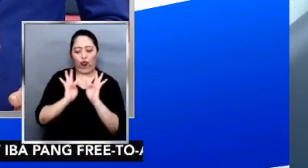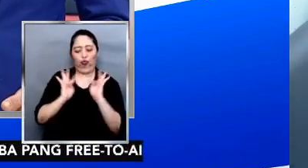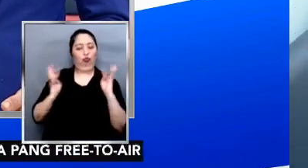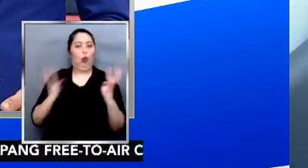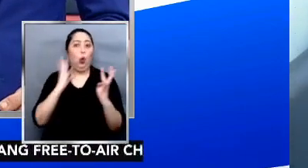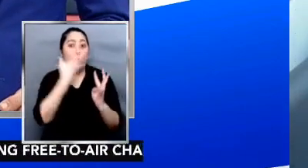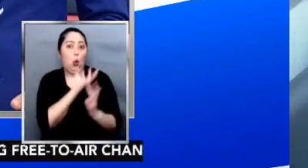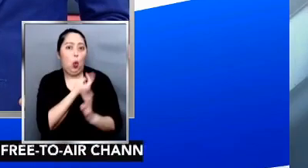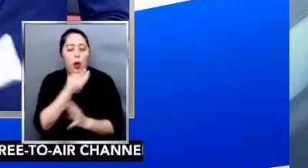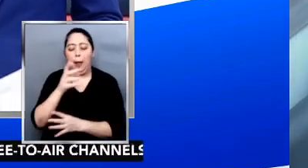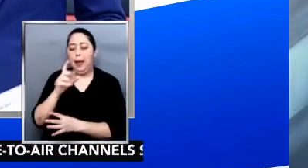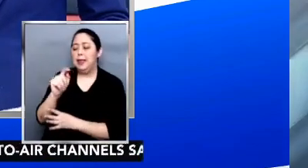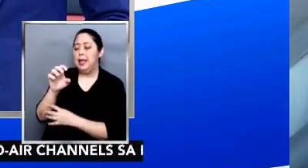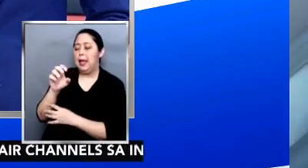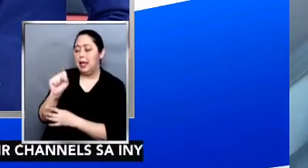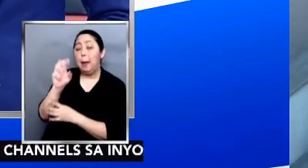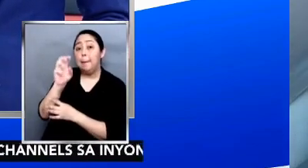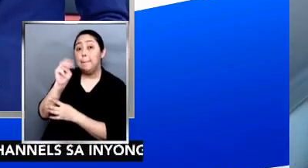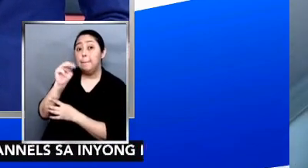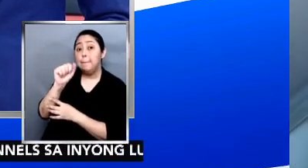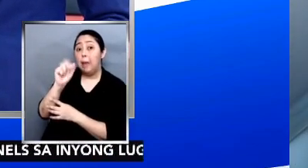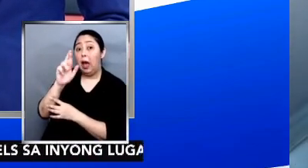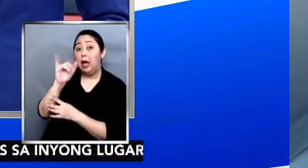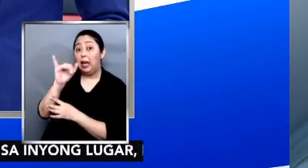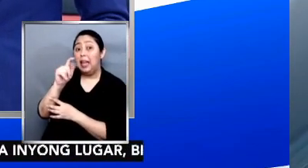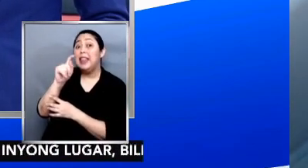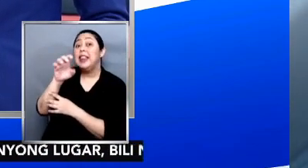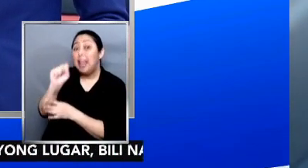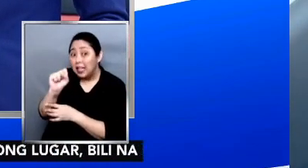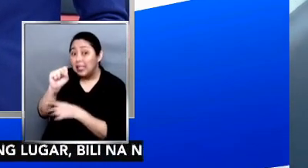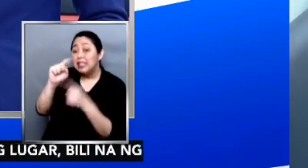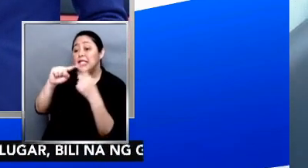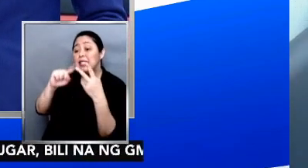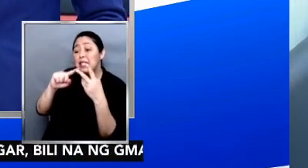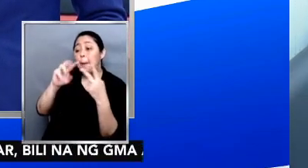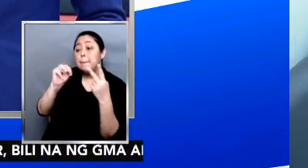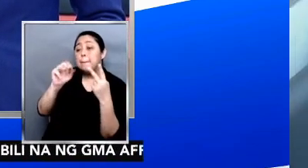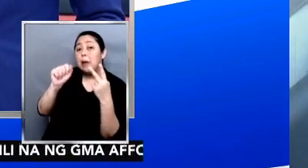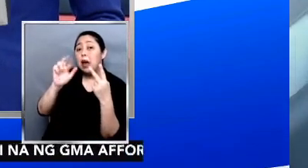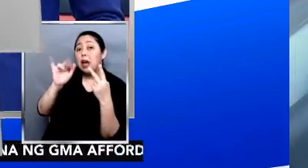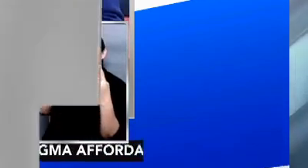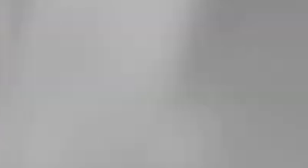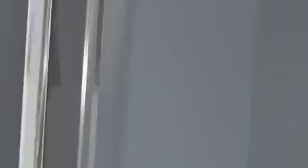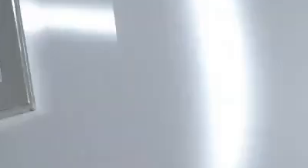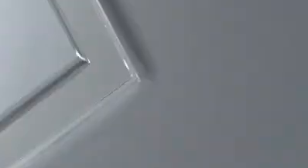Marisol, Marieta at marami pang iba. Yan ang pampagood vibe si Dano Tingkungko.